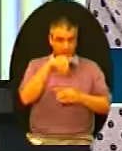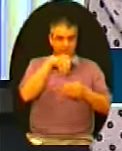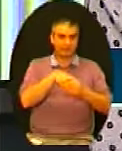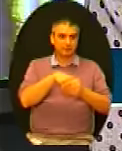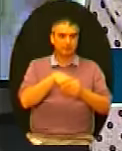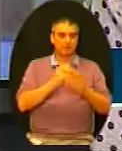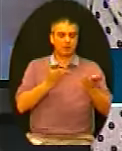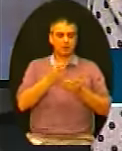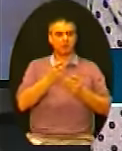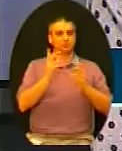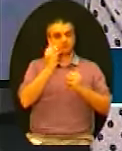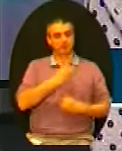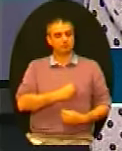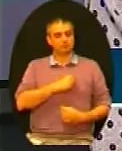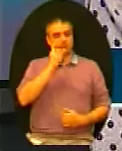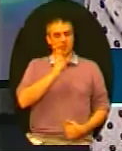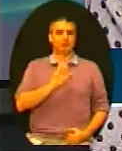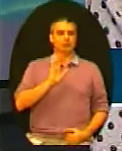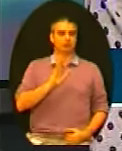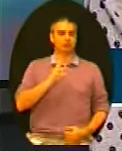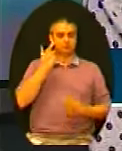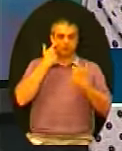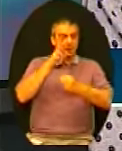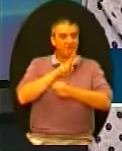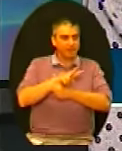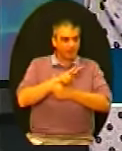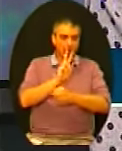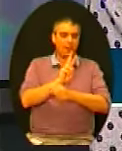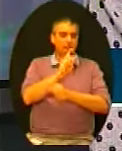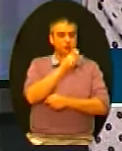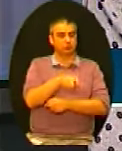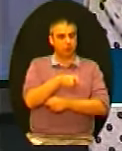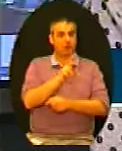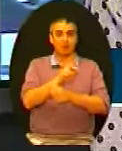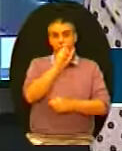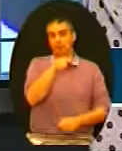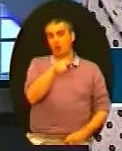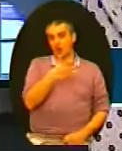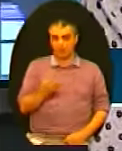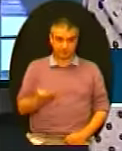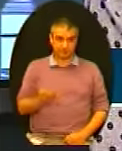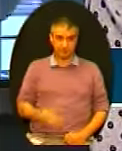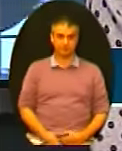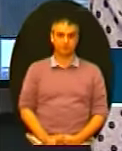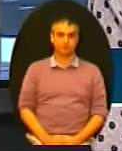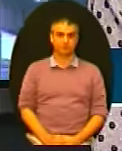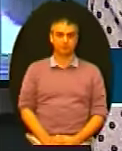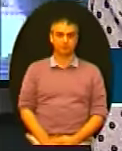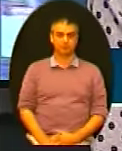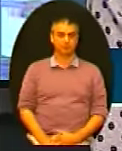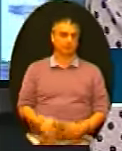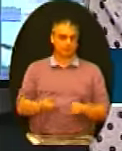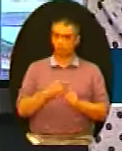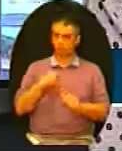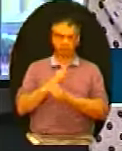בפנים זה להתייחס באנושיות, לפקח, לשמור עליו, כמו שאנחנו שומרים